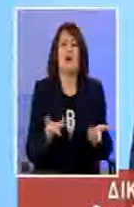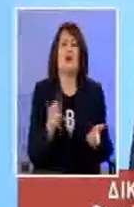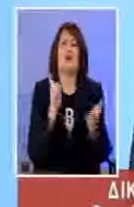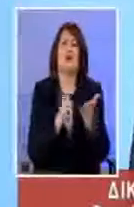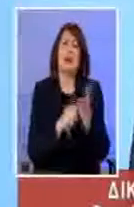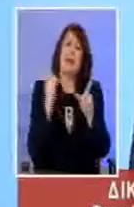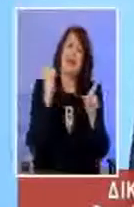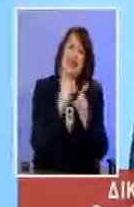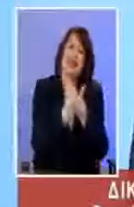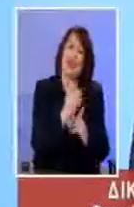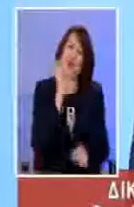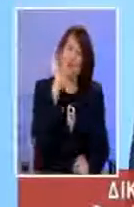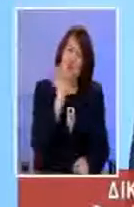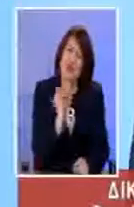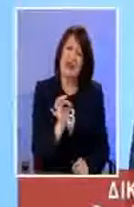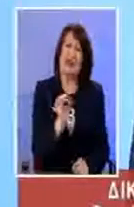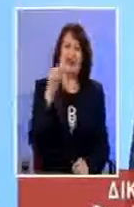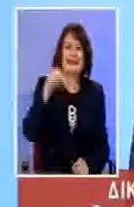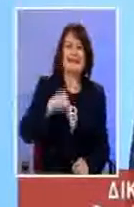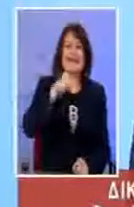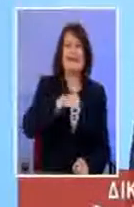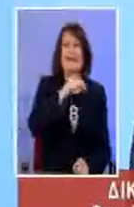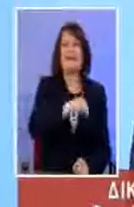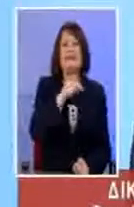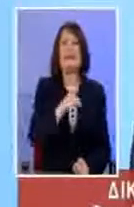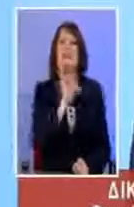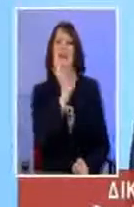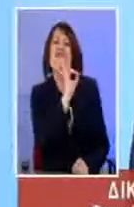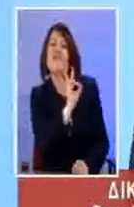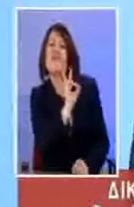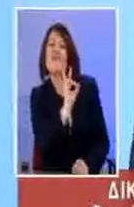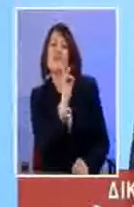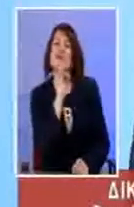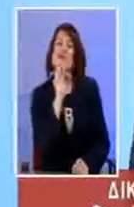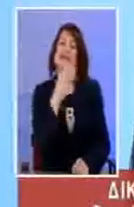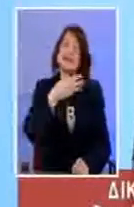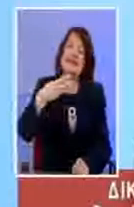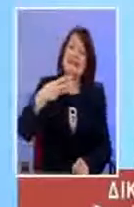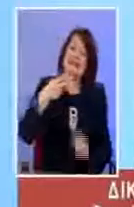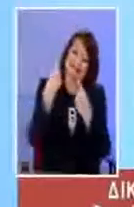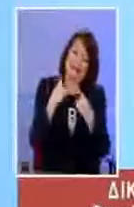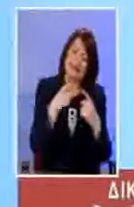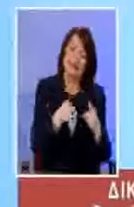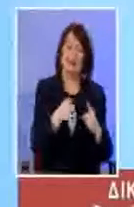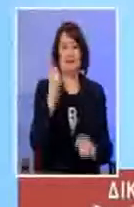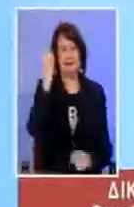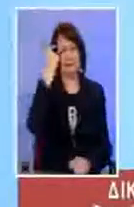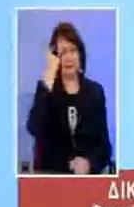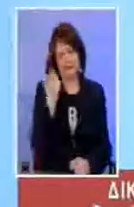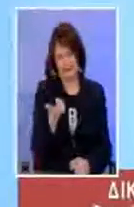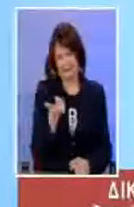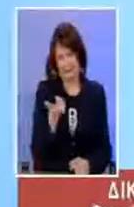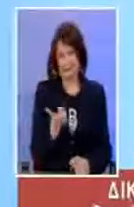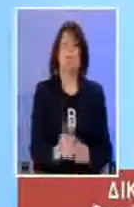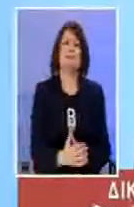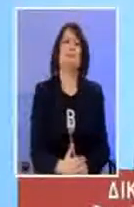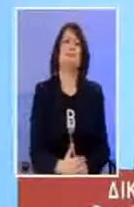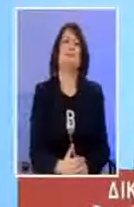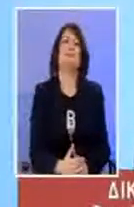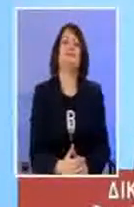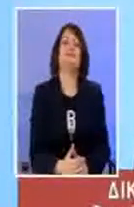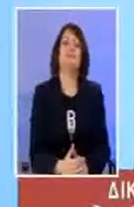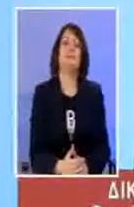κοκκίδες στα δύο πλήθρα, στο φι και στο ξι. Ναι. Στο F και στο J. Αν